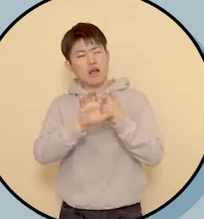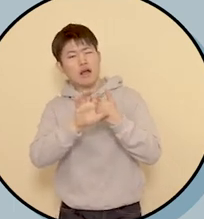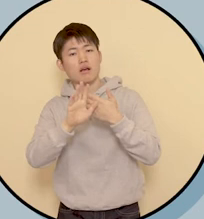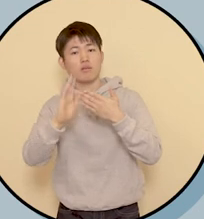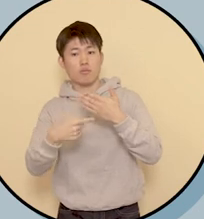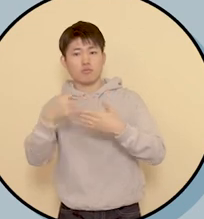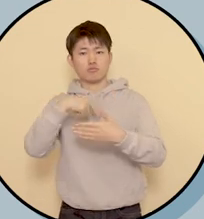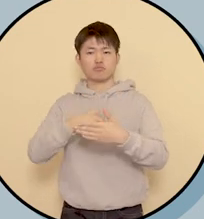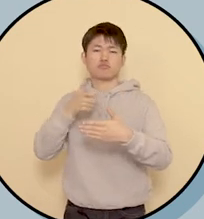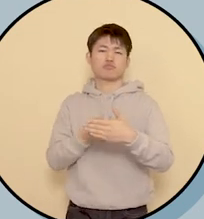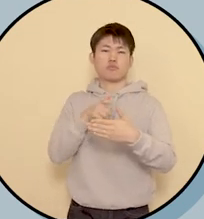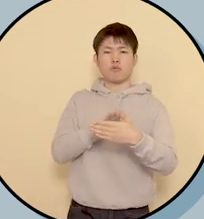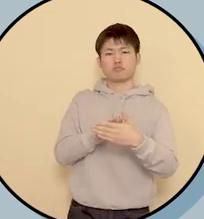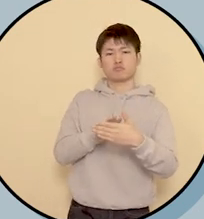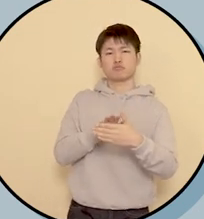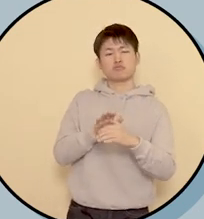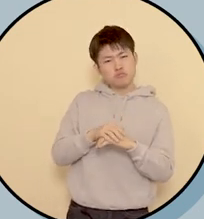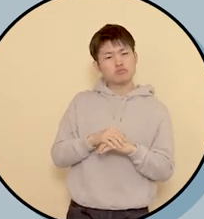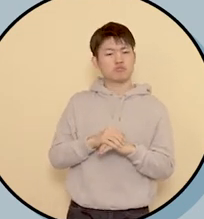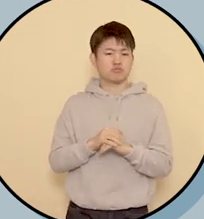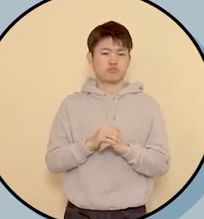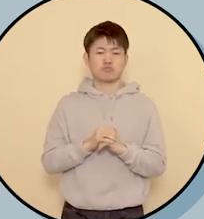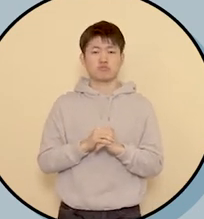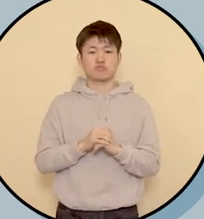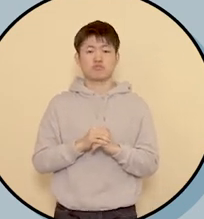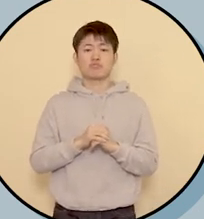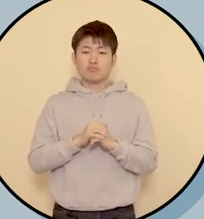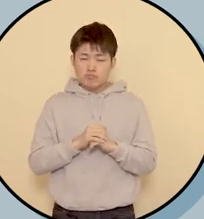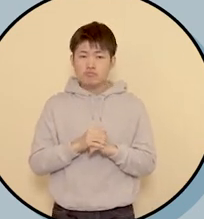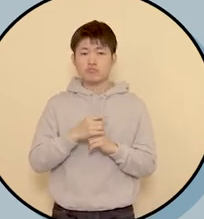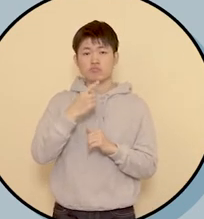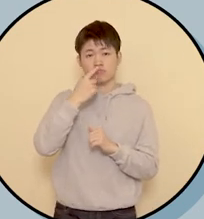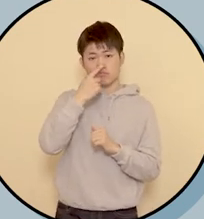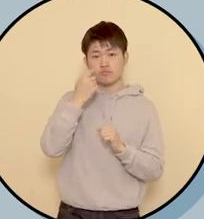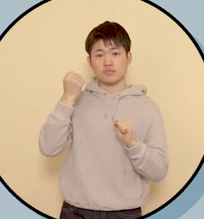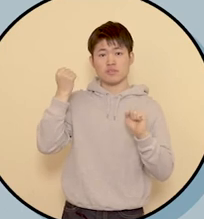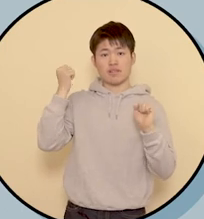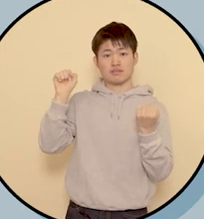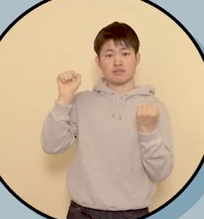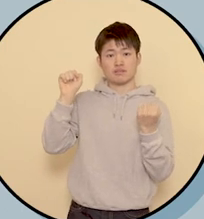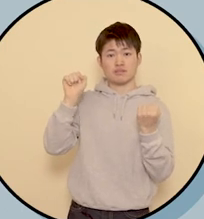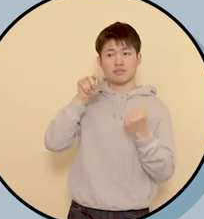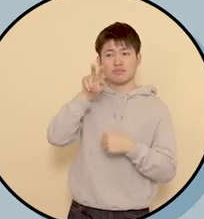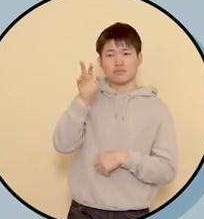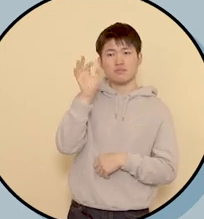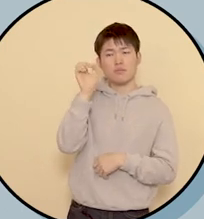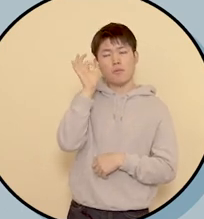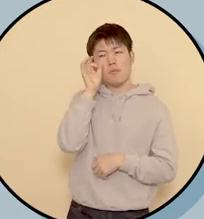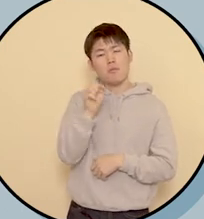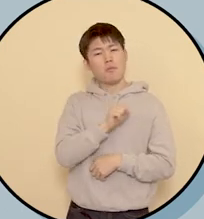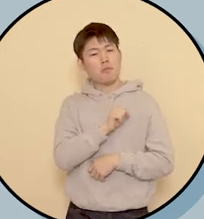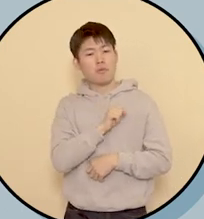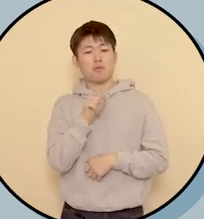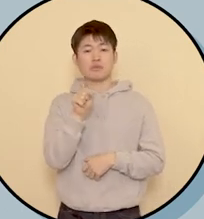経験だと、外面はちょっとあやふやだけど、核となるものはあるっていう。それが、やっぱ僕が見てて